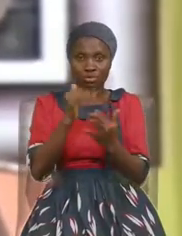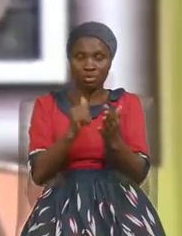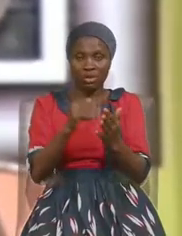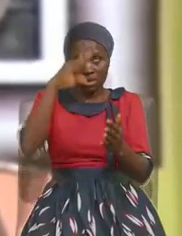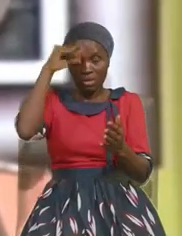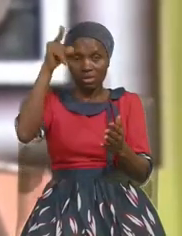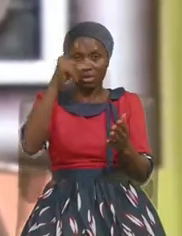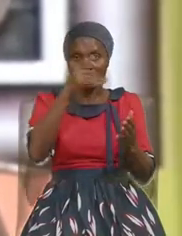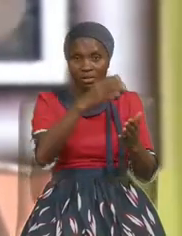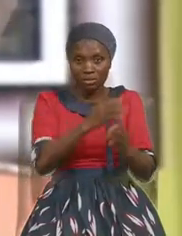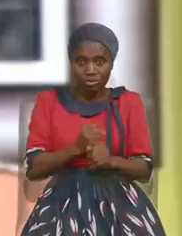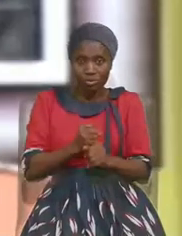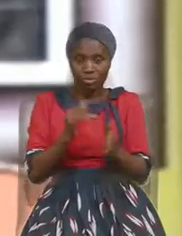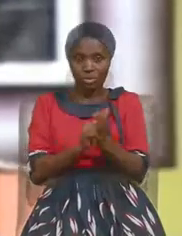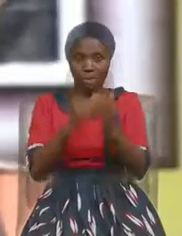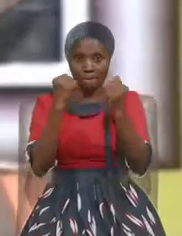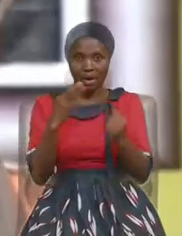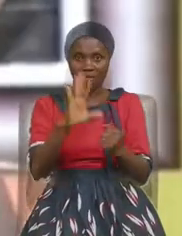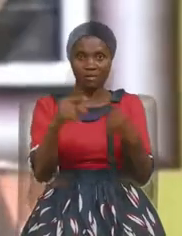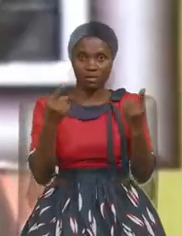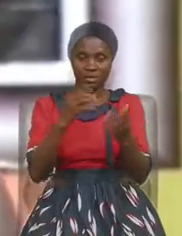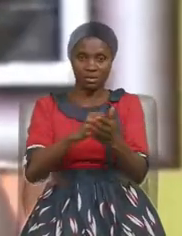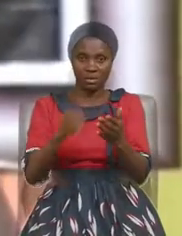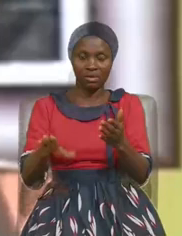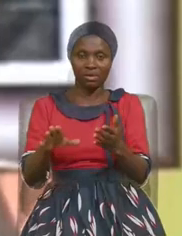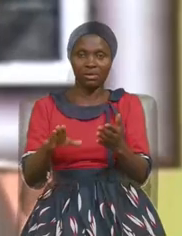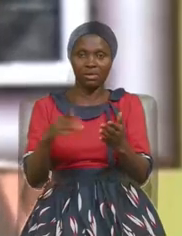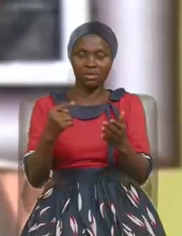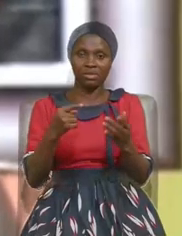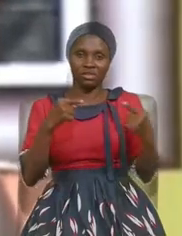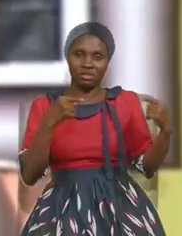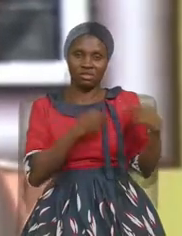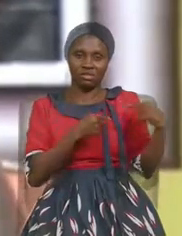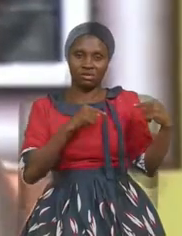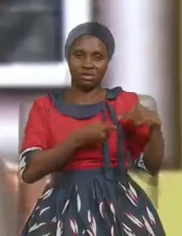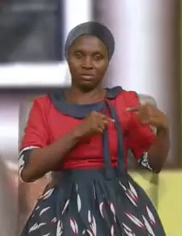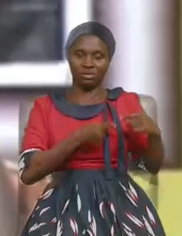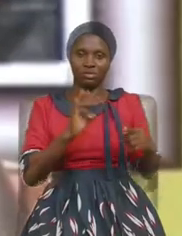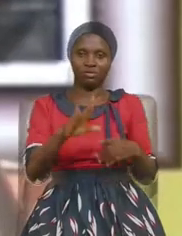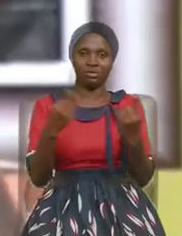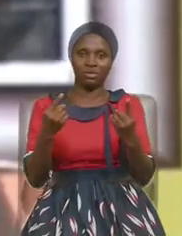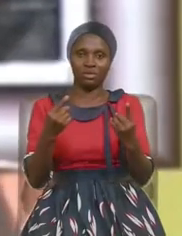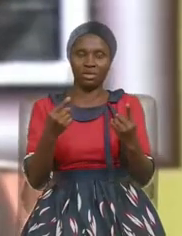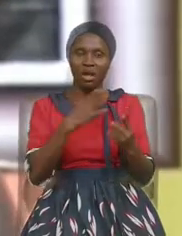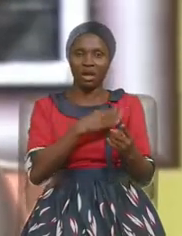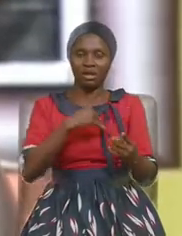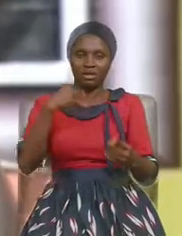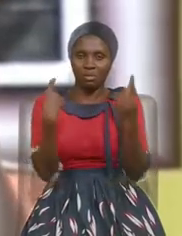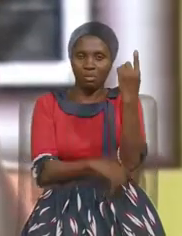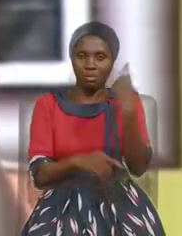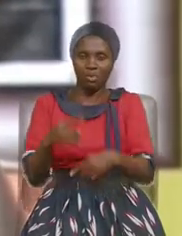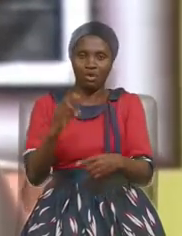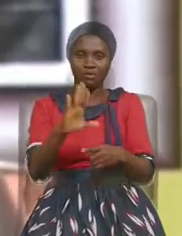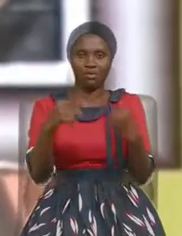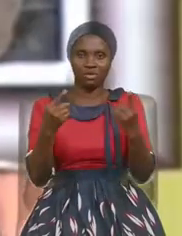été ôté. La culpabilité de tes péchés a été ôté. Le châtiment de ton péché a